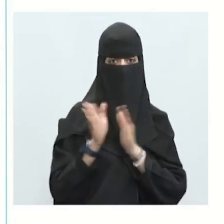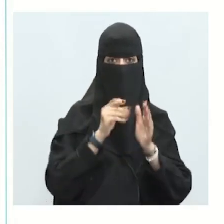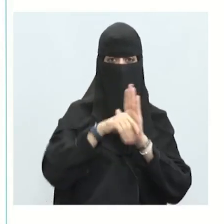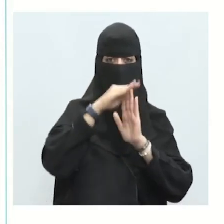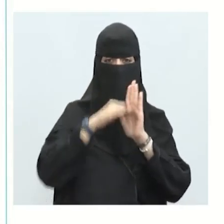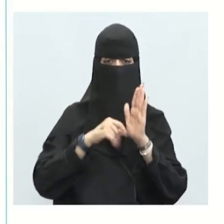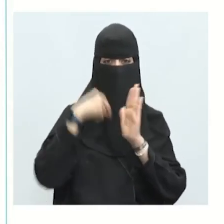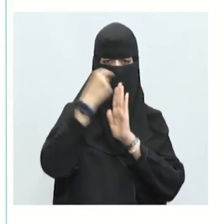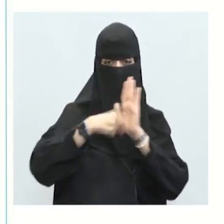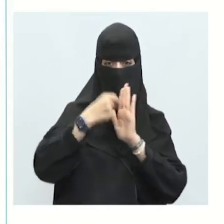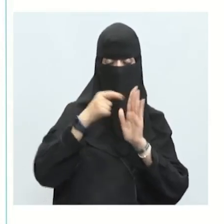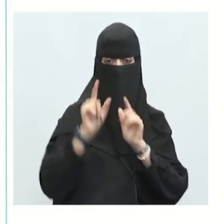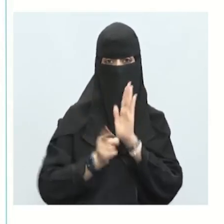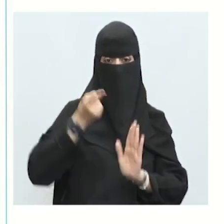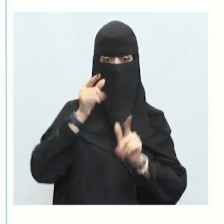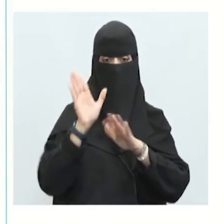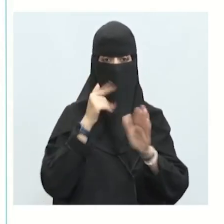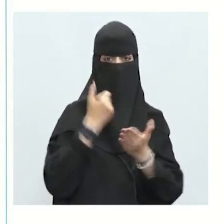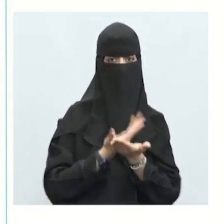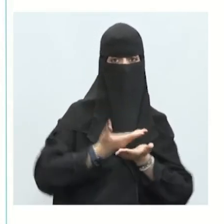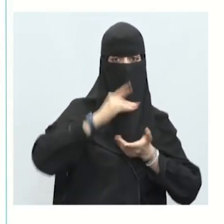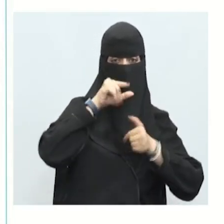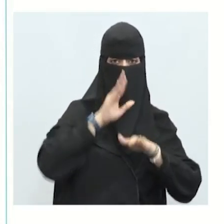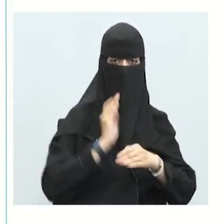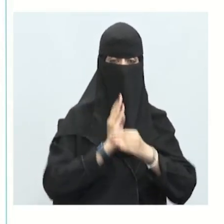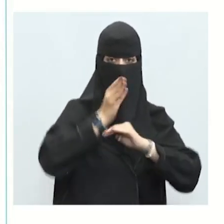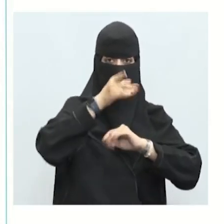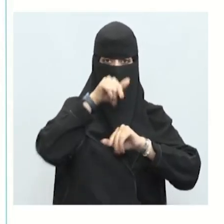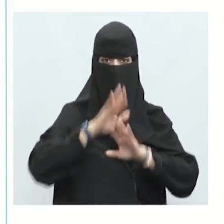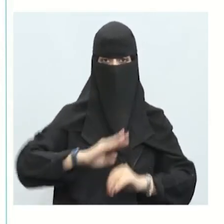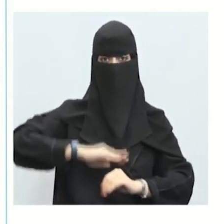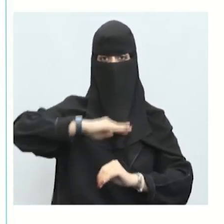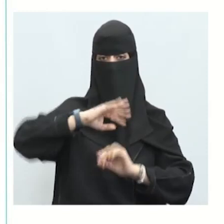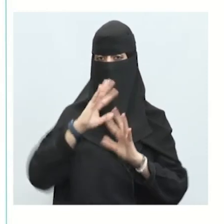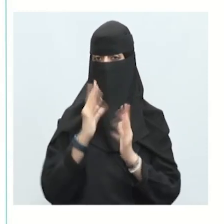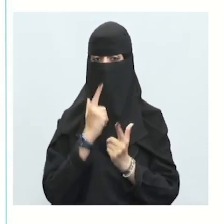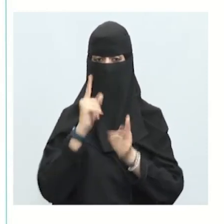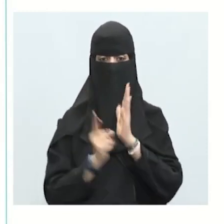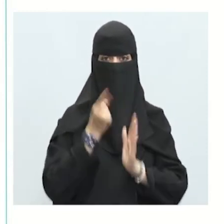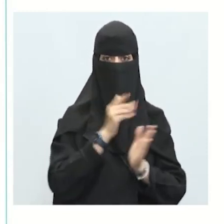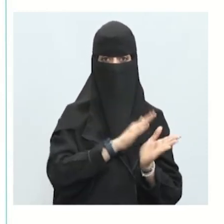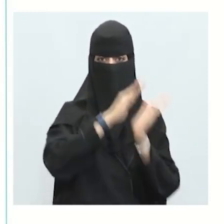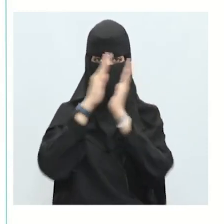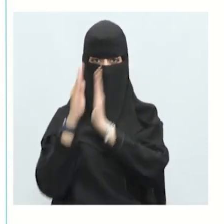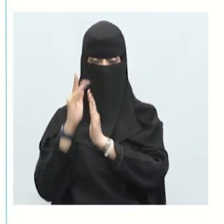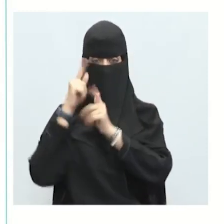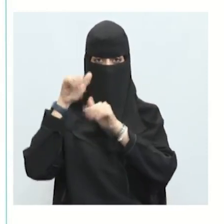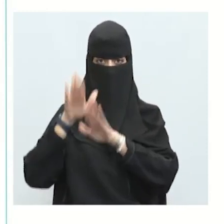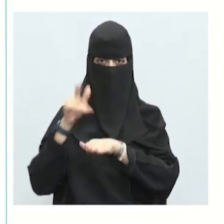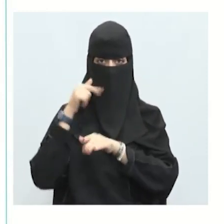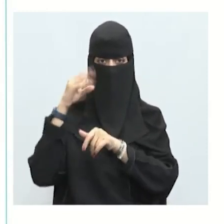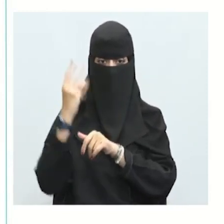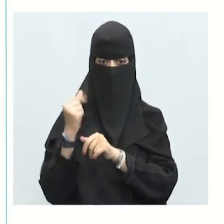البرمجي نقوم اولا بطباعه ادخل العمر او عمرك ثم اسناد ما تم ادخاله